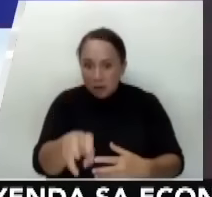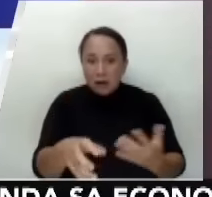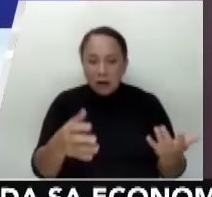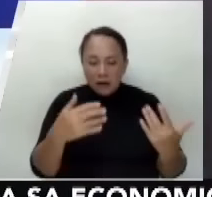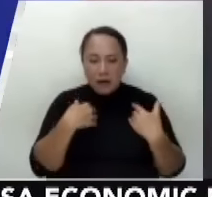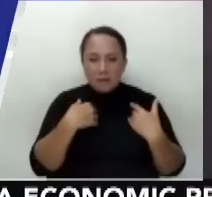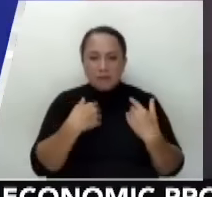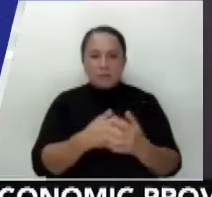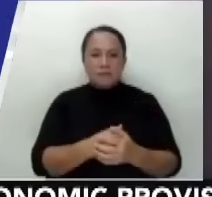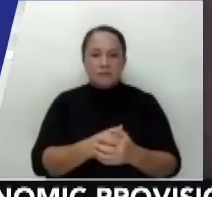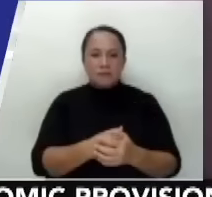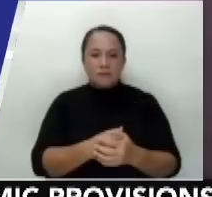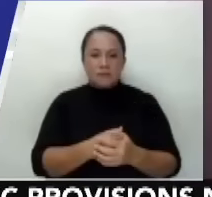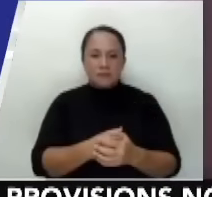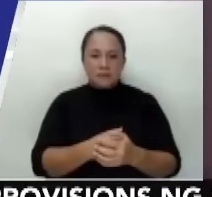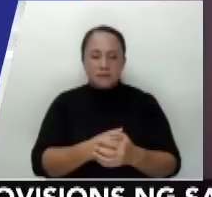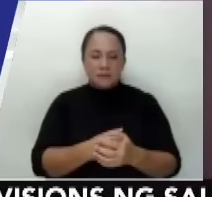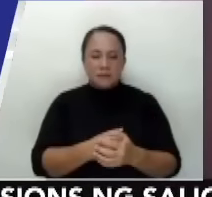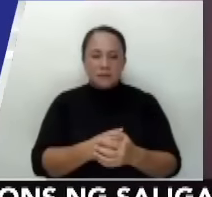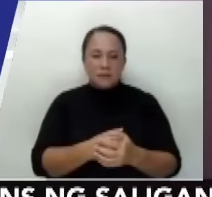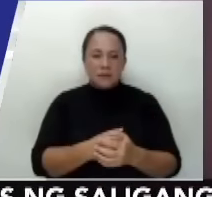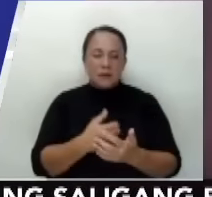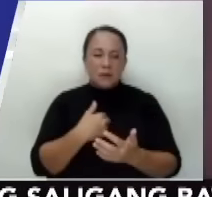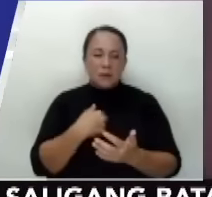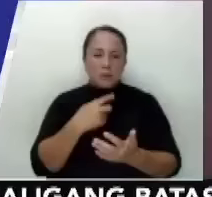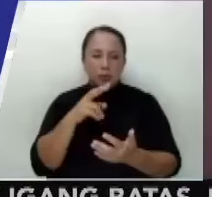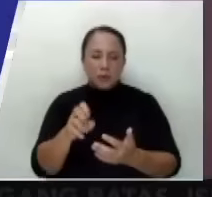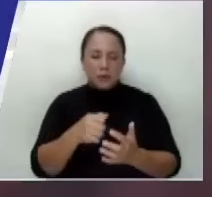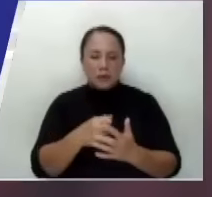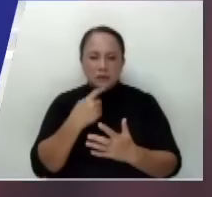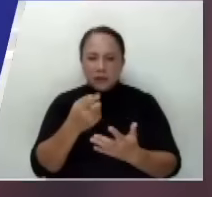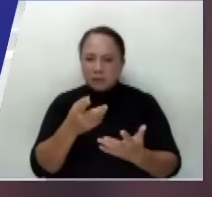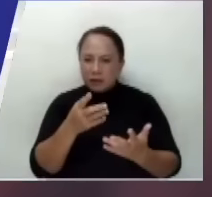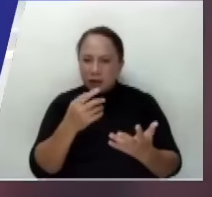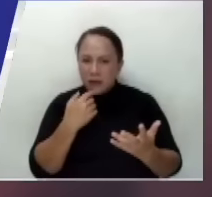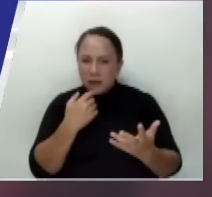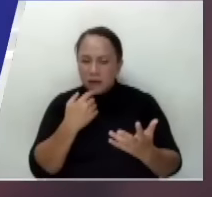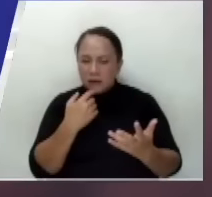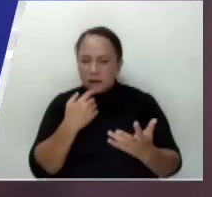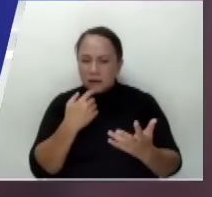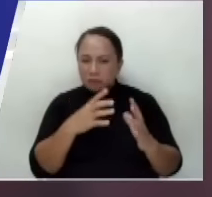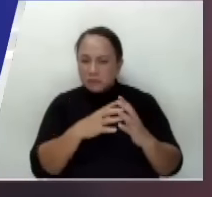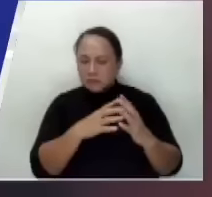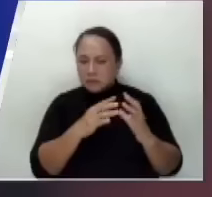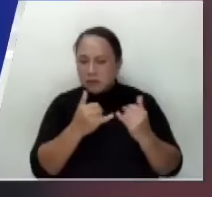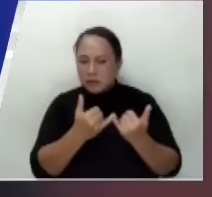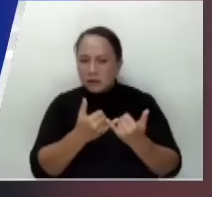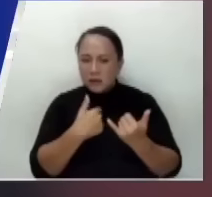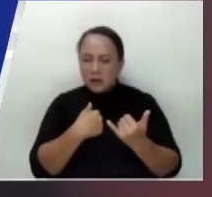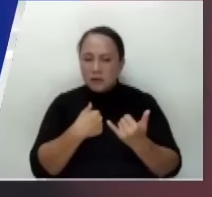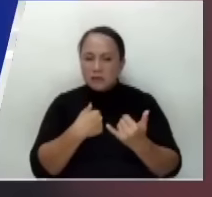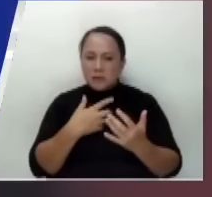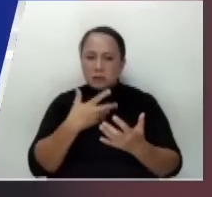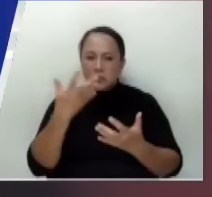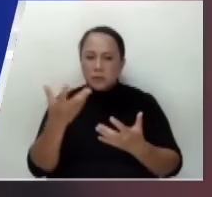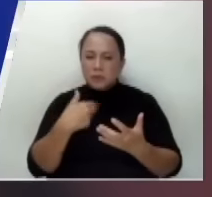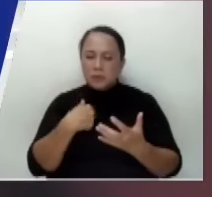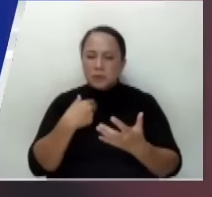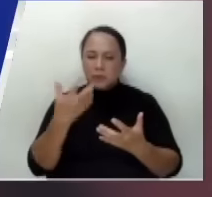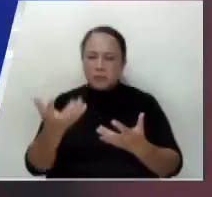nga, ako. Dalawa rin na kadto, magkakarga yun. Naginulihan ako, ginulihan, wala ko na